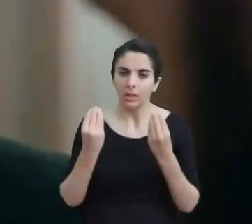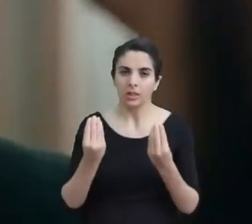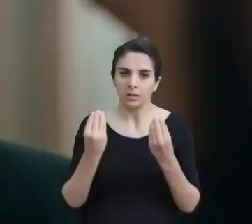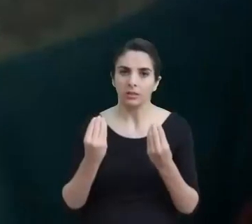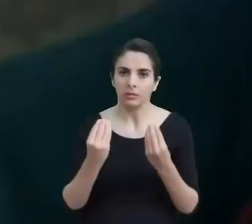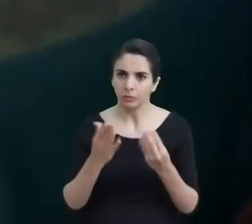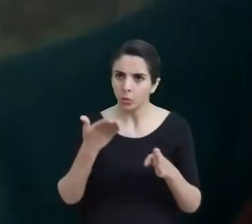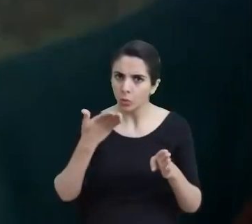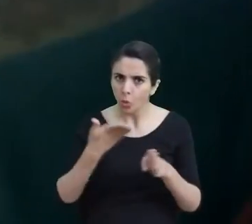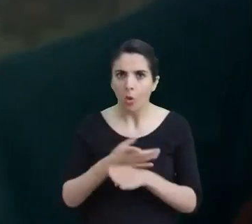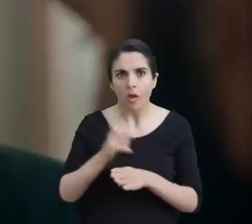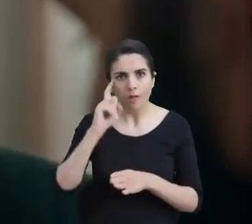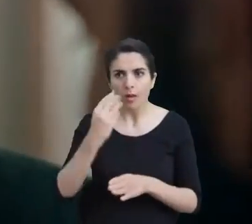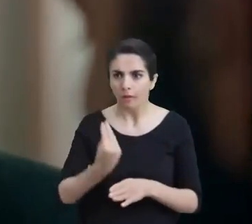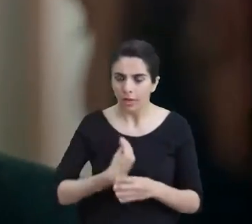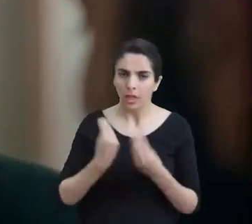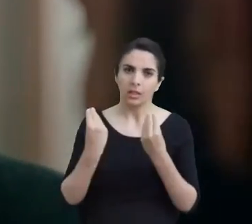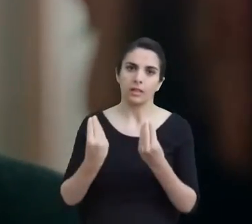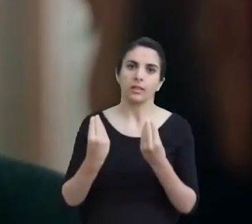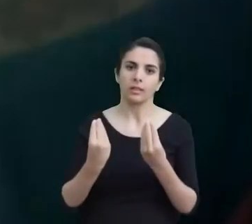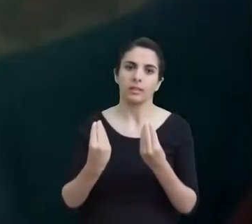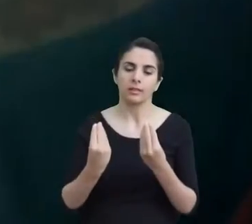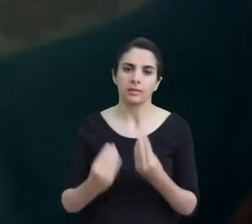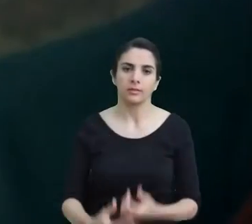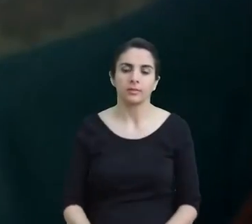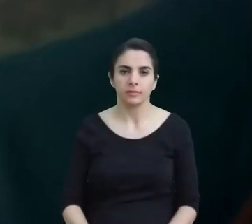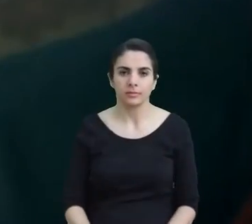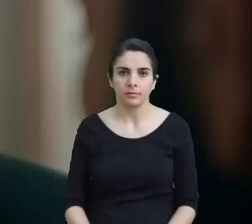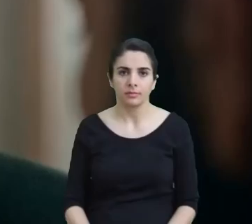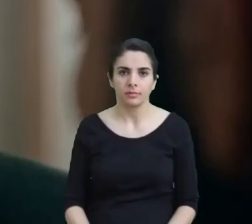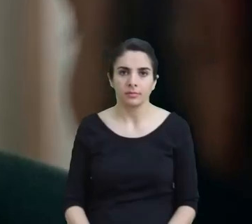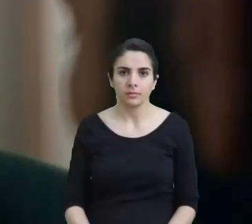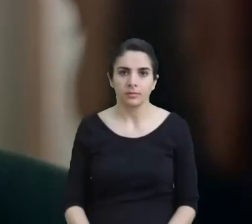Âlâ, sonunda doğru dürüst kelam eden birisi çıktı.